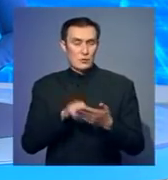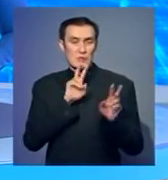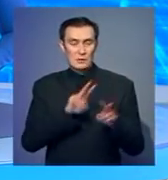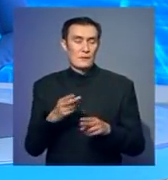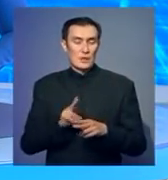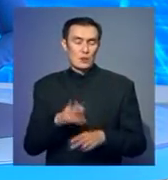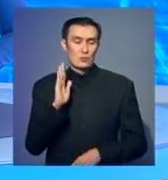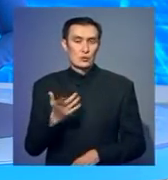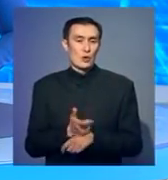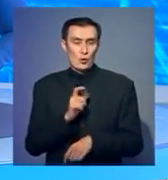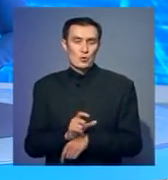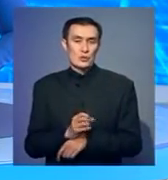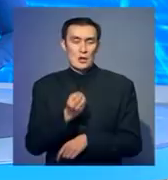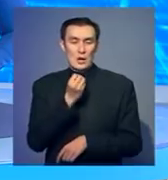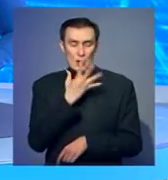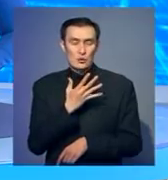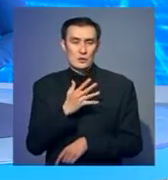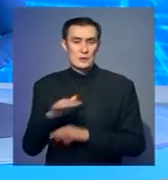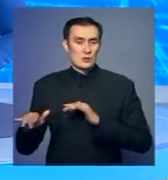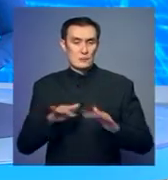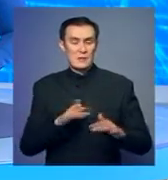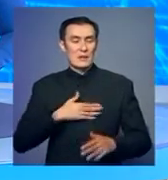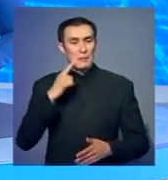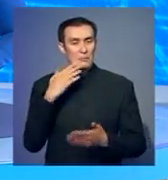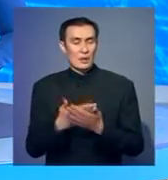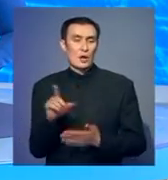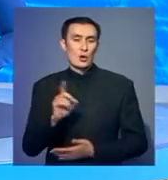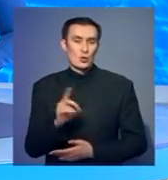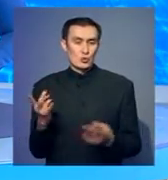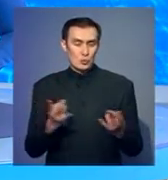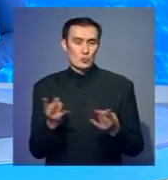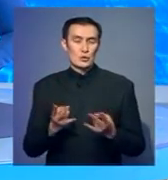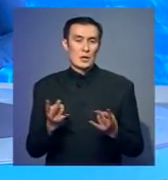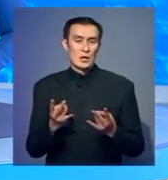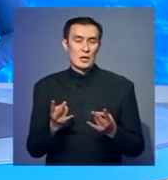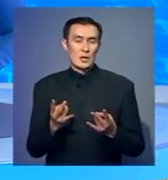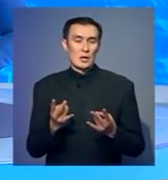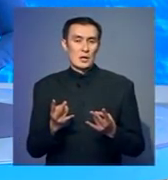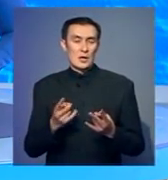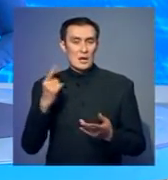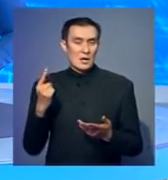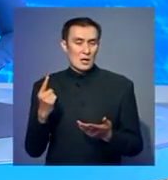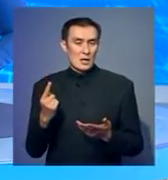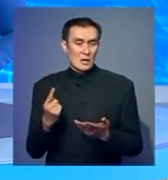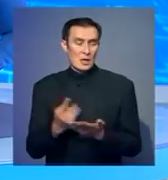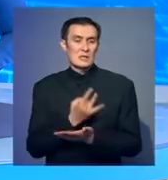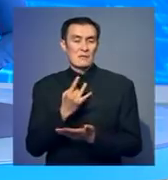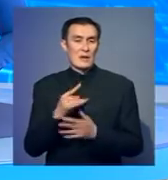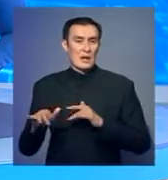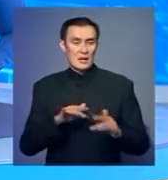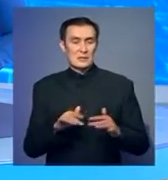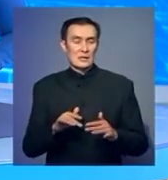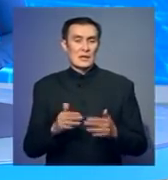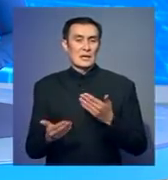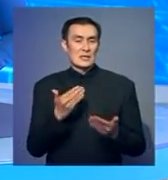проконтролируется, это очень своевременный шаг. И я предполагаю, надо то, что разовая акция